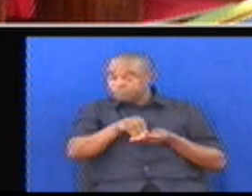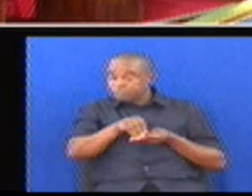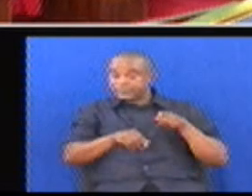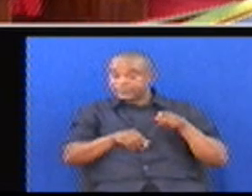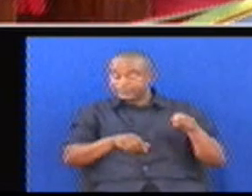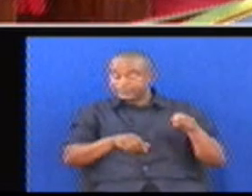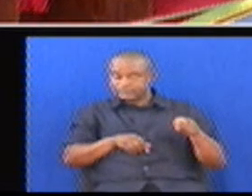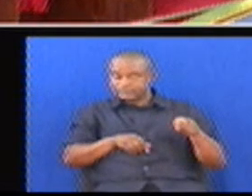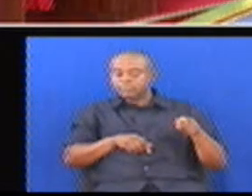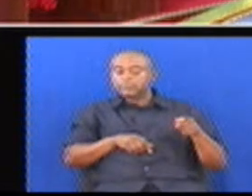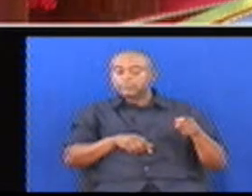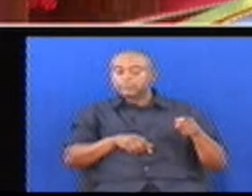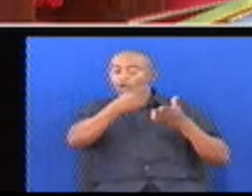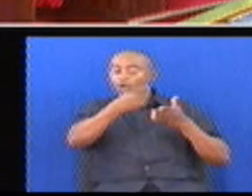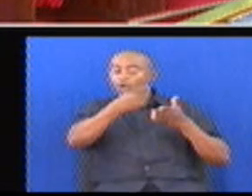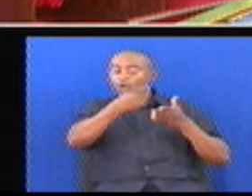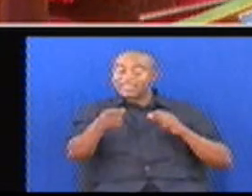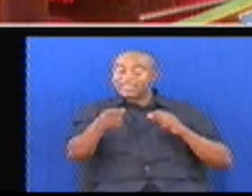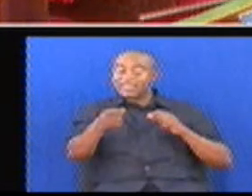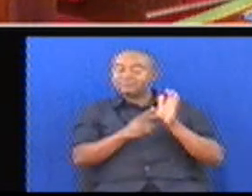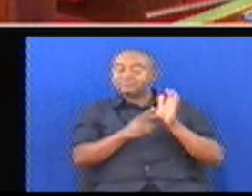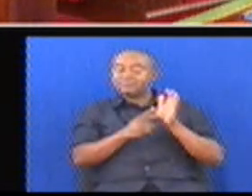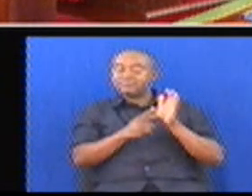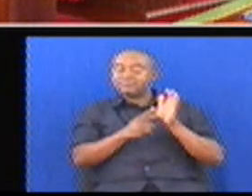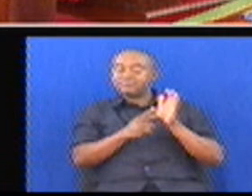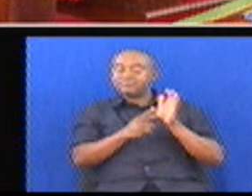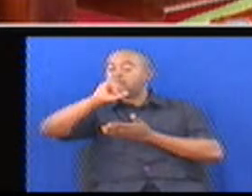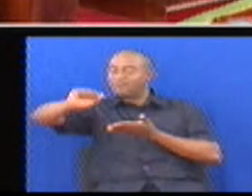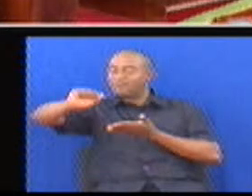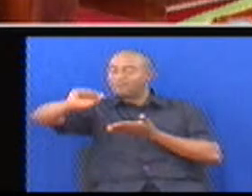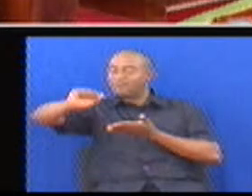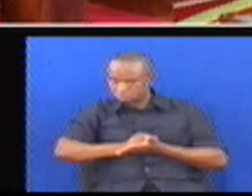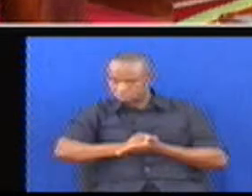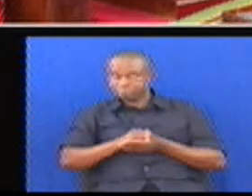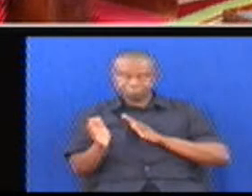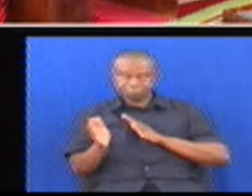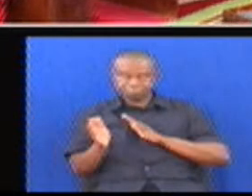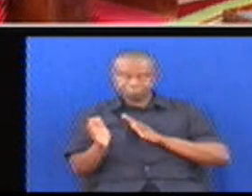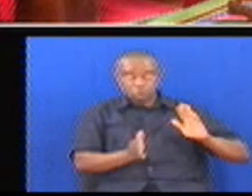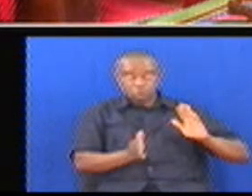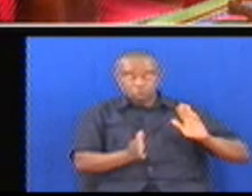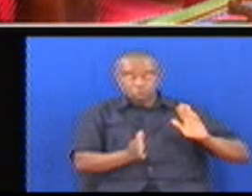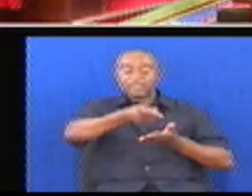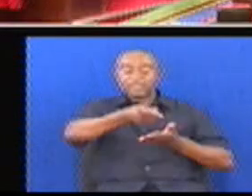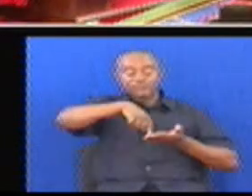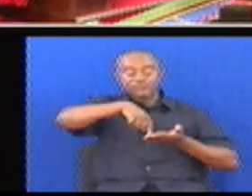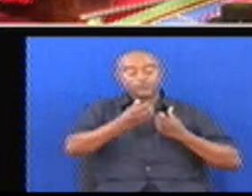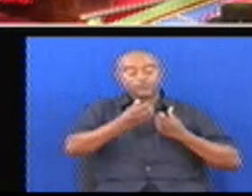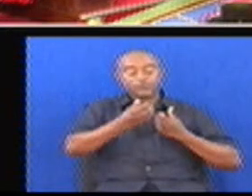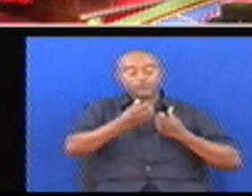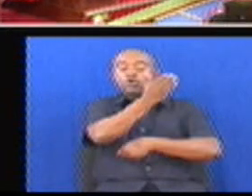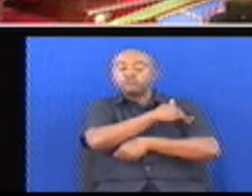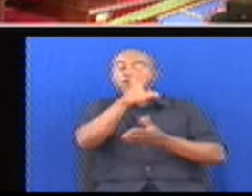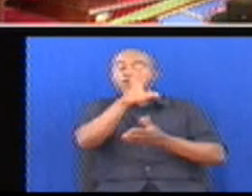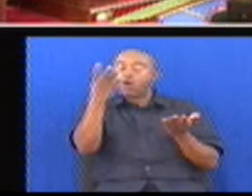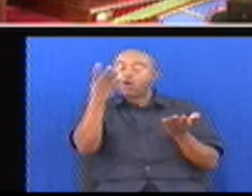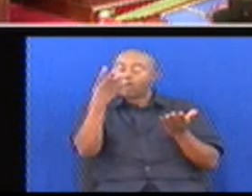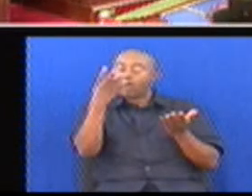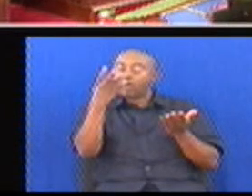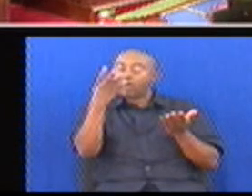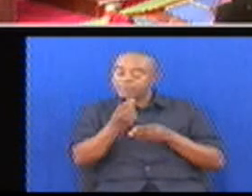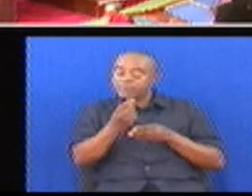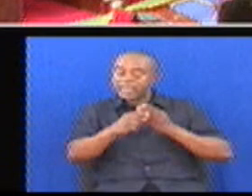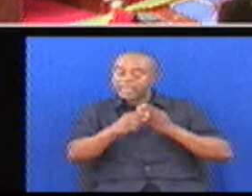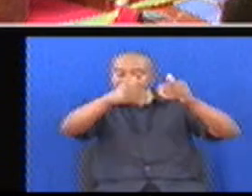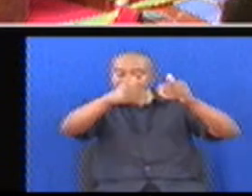tozo 173. Kuanzishwa kwa vituo vya utoaji huduma kwa pamoja mpakani, yani one stop